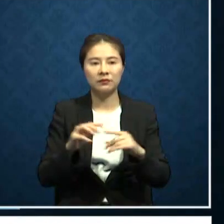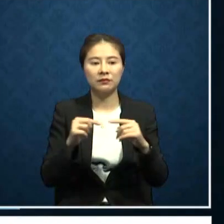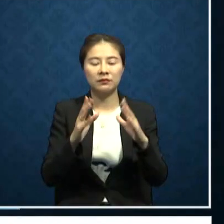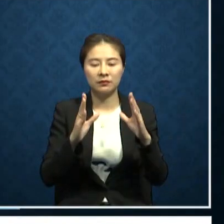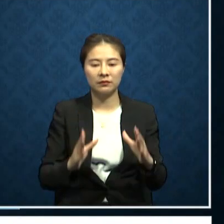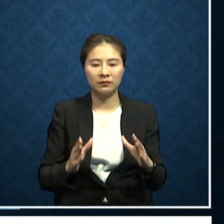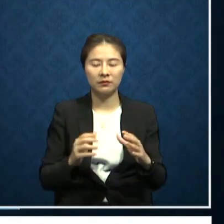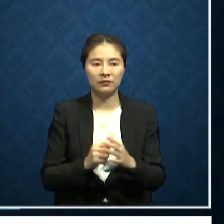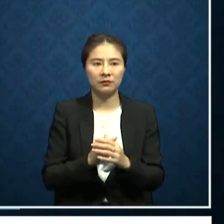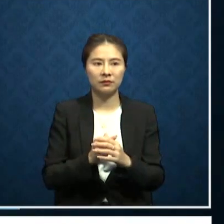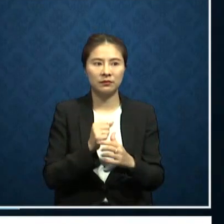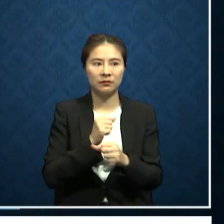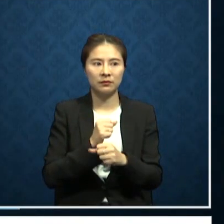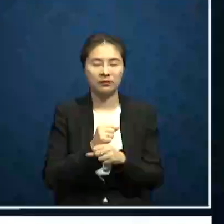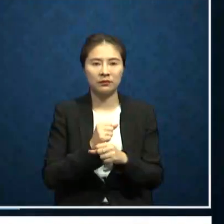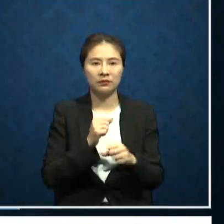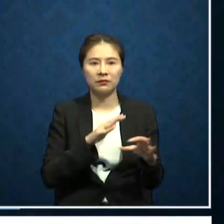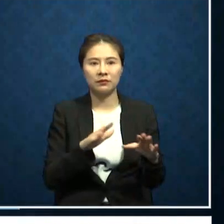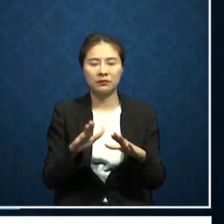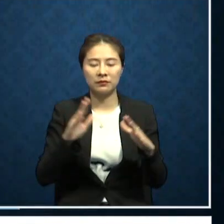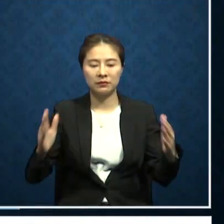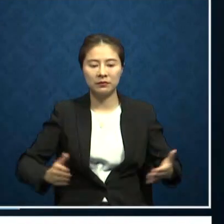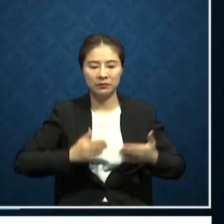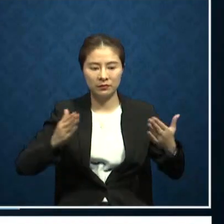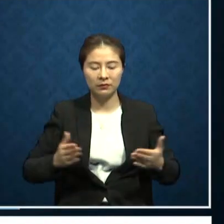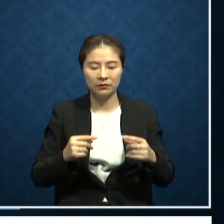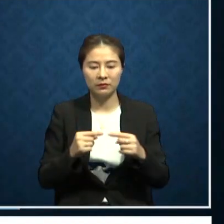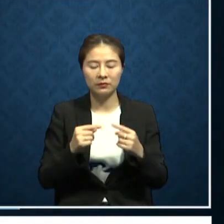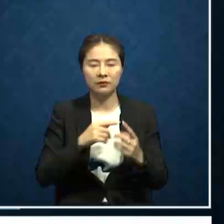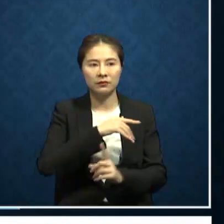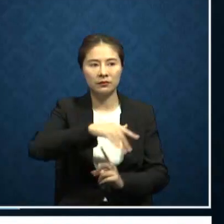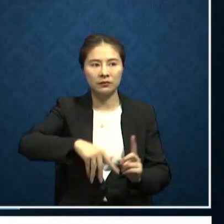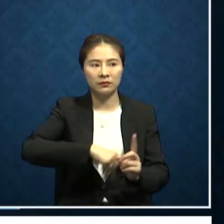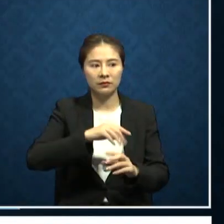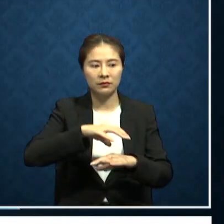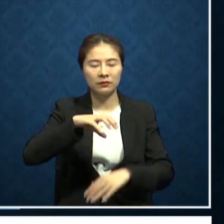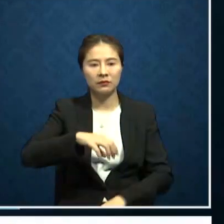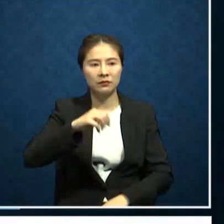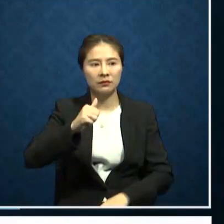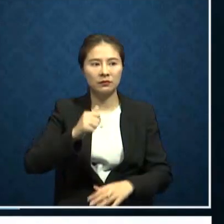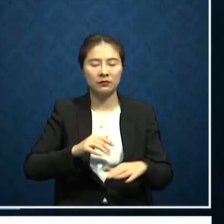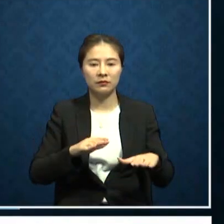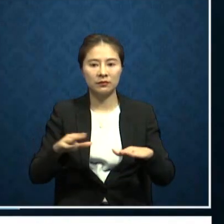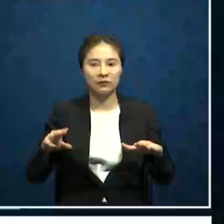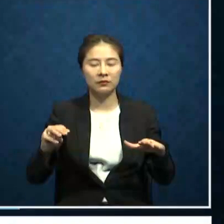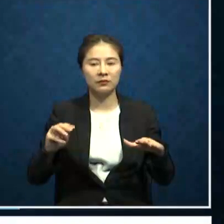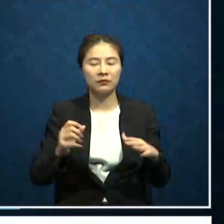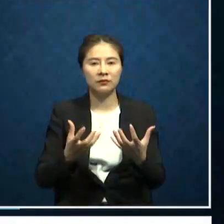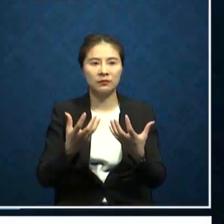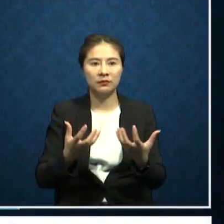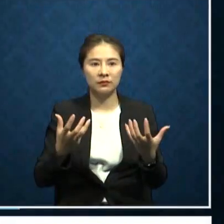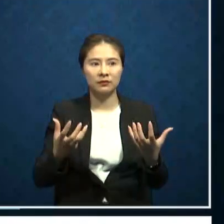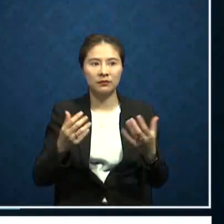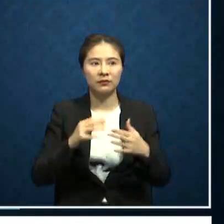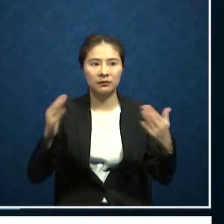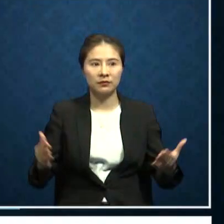มนุษย์ในความพร้อมเชิงธุรกิจนะคะส่งเสริมศักยภาพของท้องถิ่นและเมืองผลักดันมาตรฐานสินค้าและบริการสู่ระดับสากล